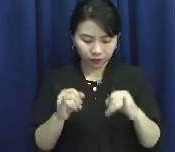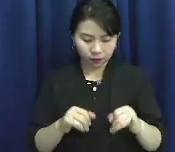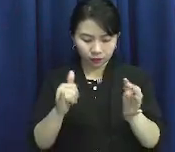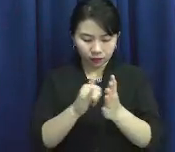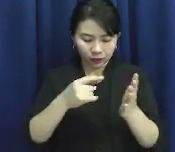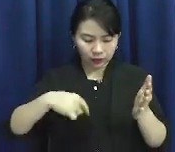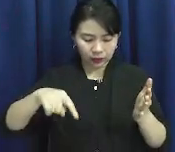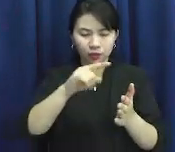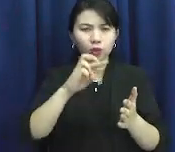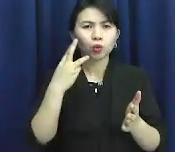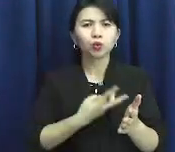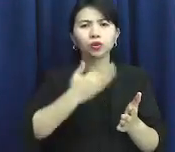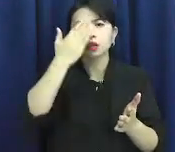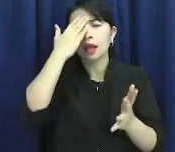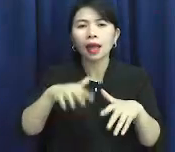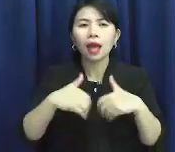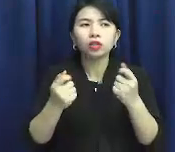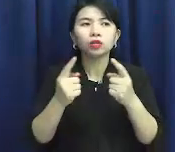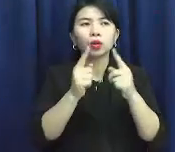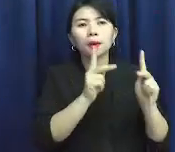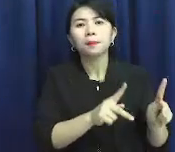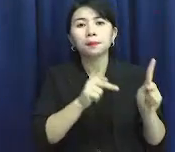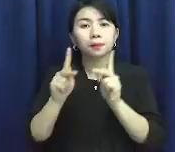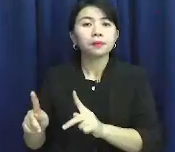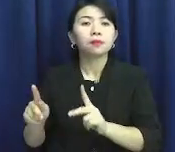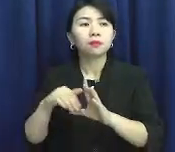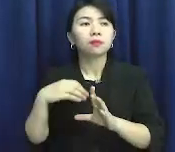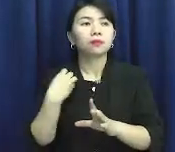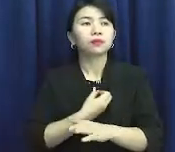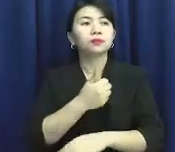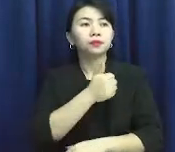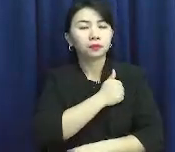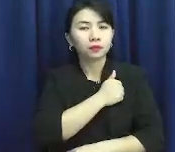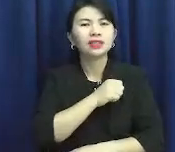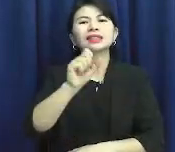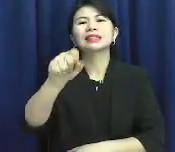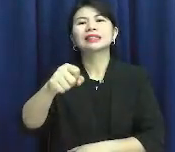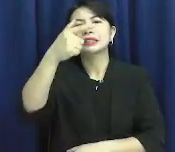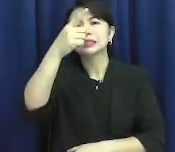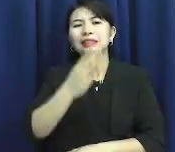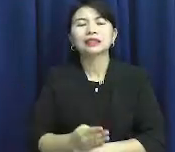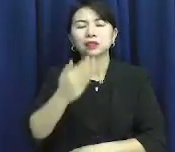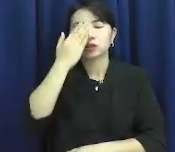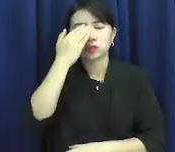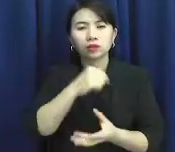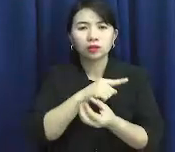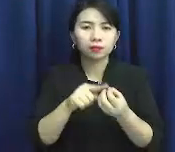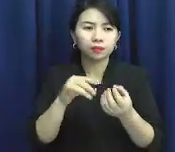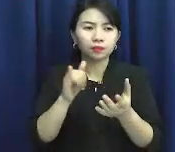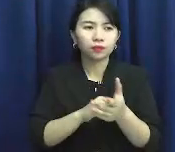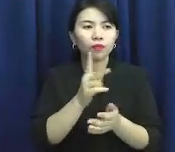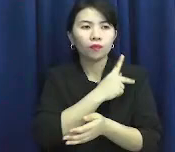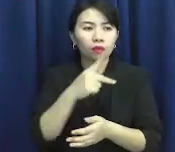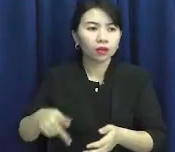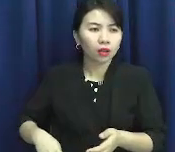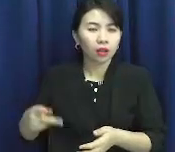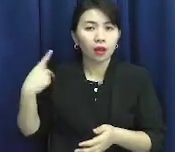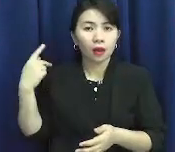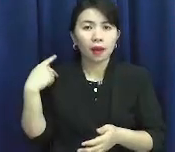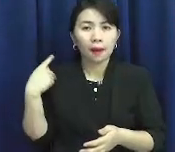kung paano kayo mag-prepare sa bagay na yan. You see, tingnan nyo po ha, alam lang Diyos na yung hari, meron siyang matinding